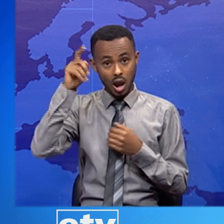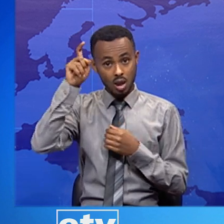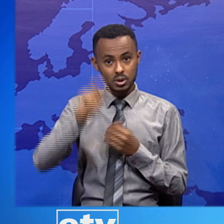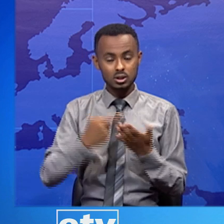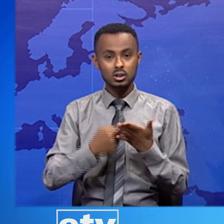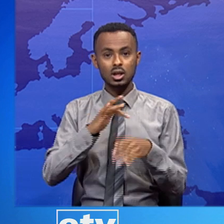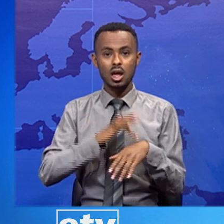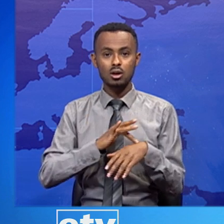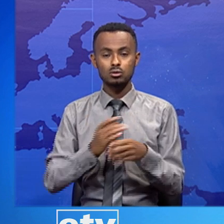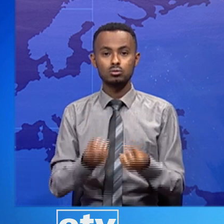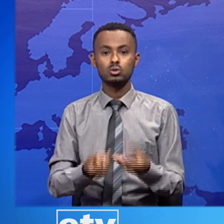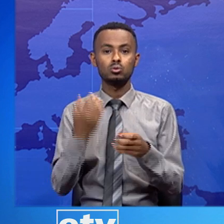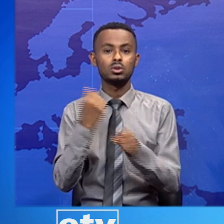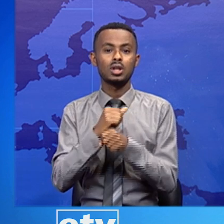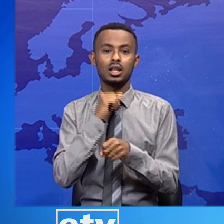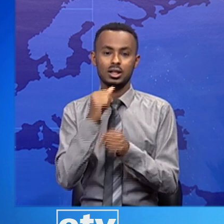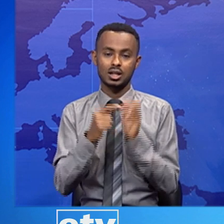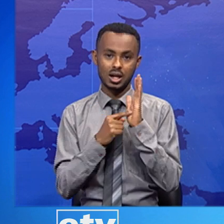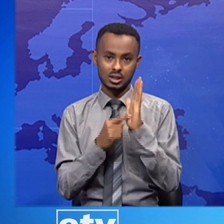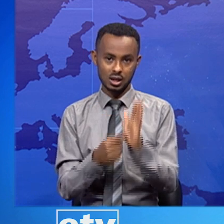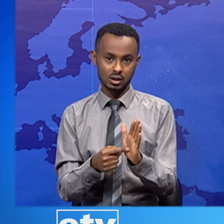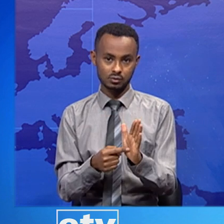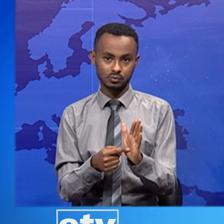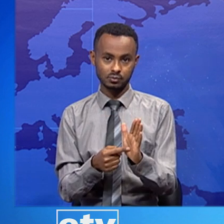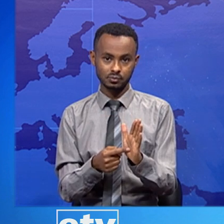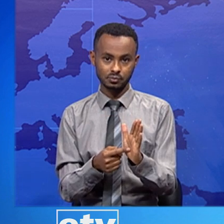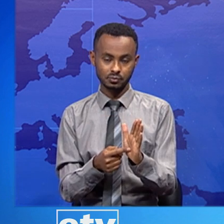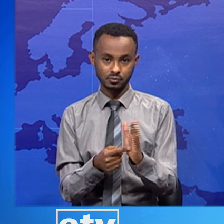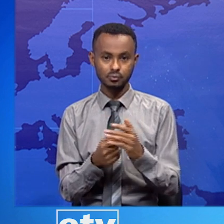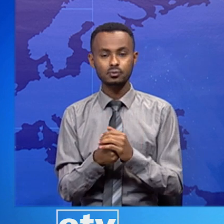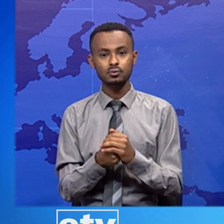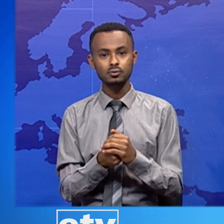መታወቅ አለበት። እዚህ ላይ ብዙም እንዳልተሰራ ያሳያል።